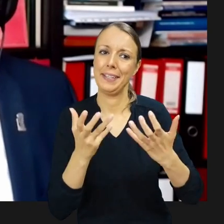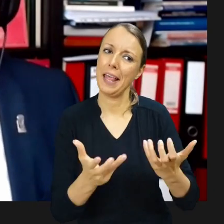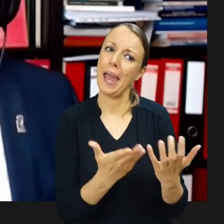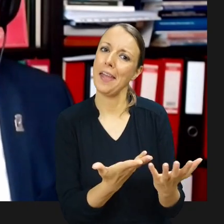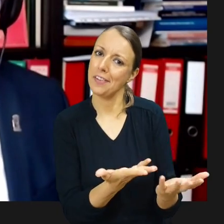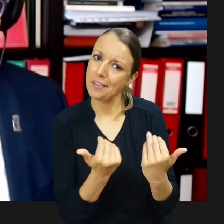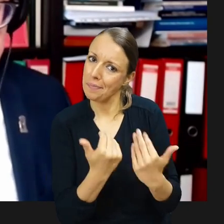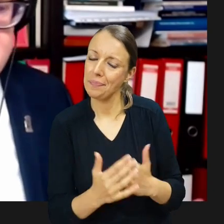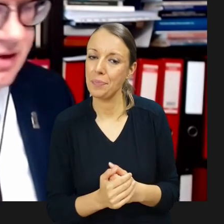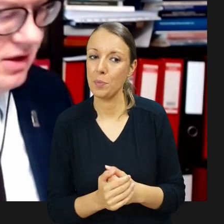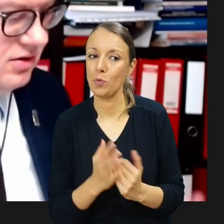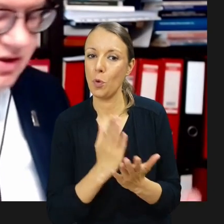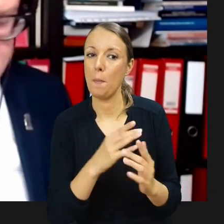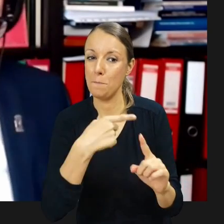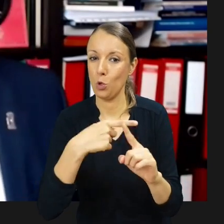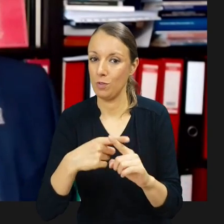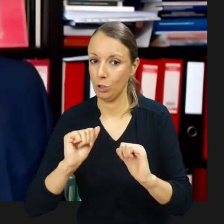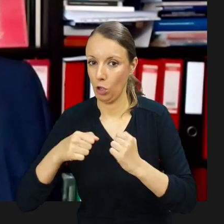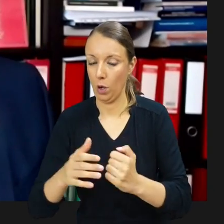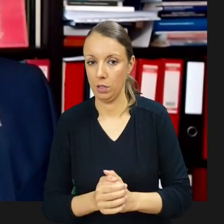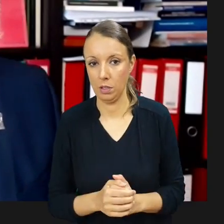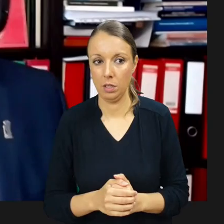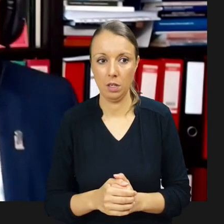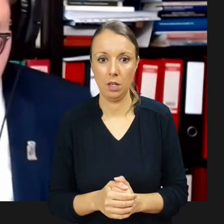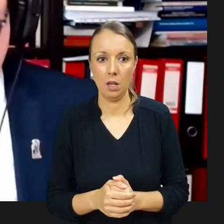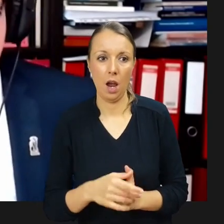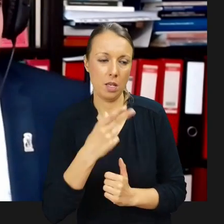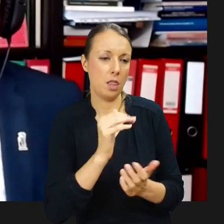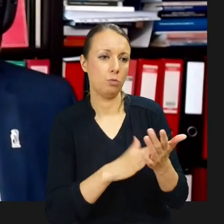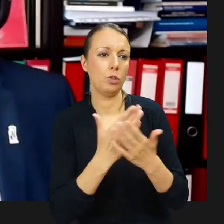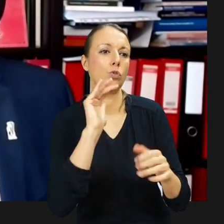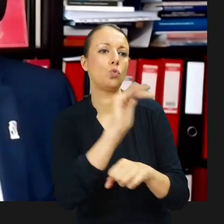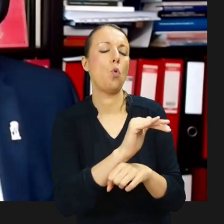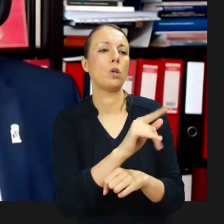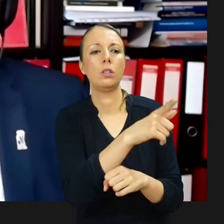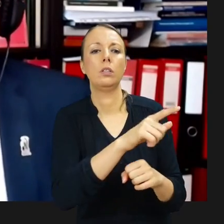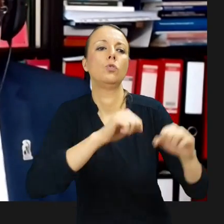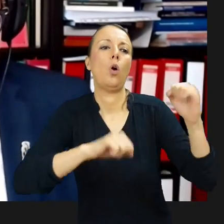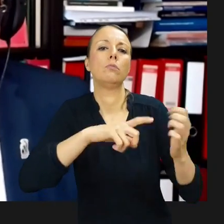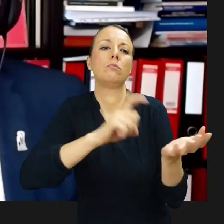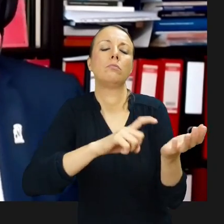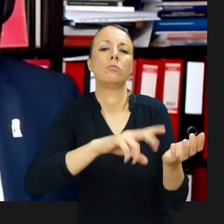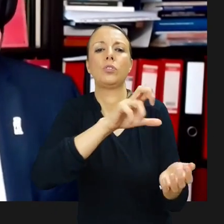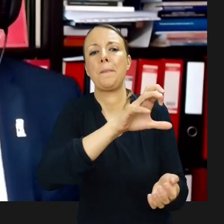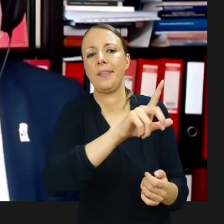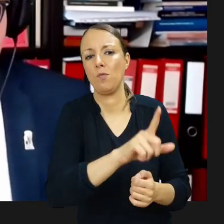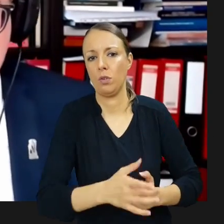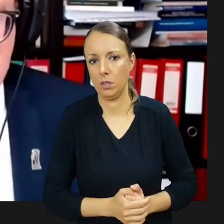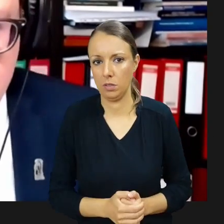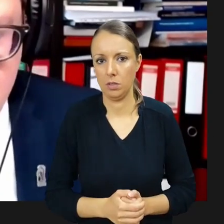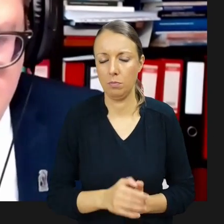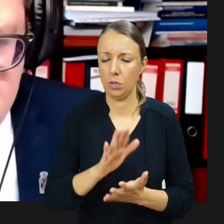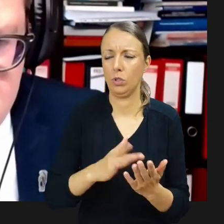do takiego pozytywnego działania, niż to, że zostanie tam zasądzone 300 czy tam 500 zł, bo wtedy wyobrażam sobie, że jakiś organ może powiedzieć, nie ma